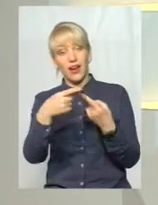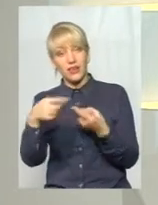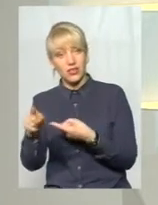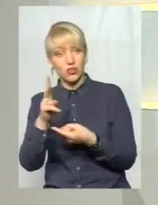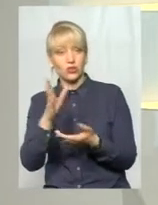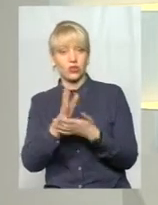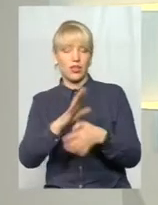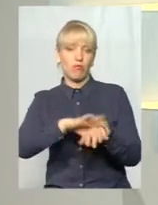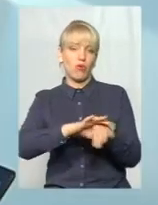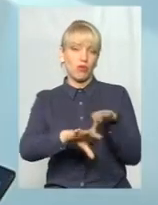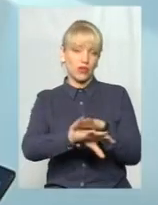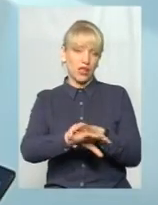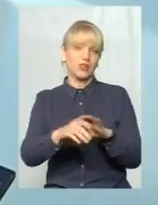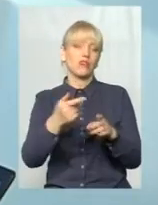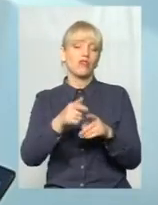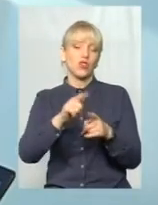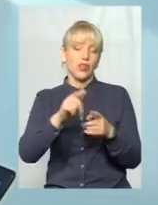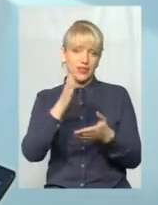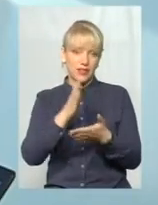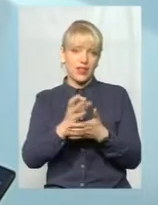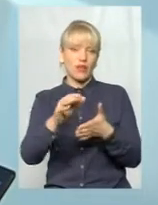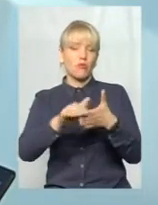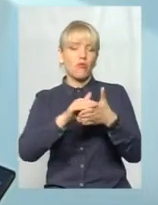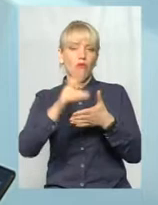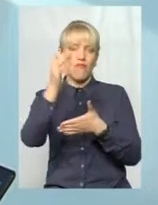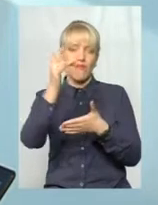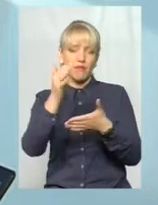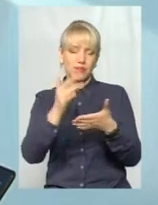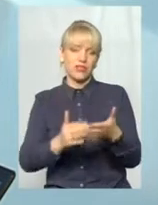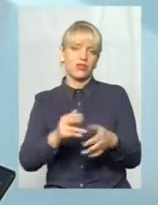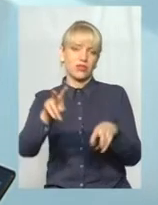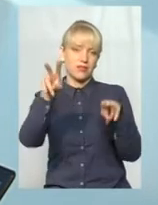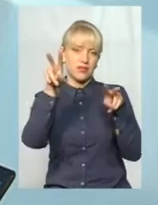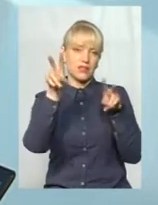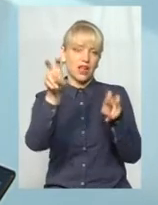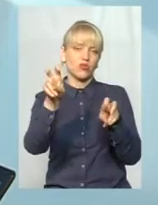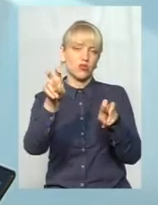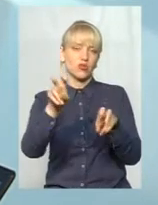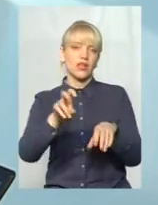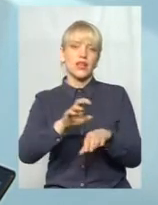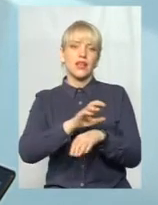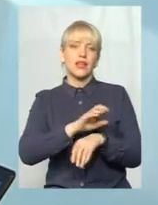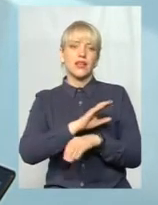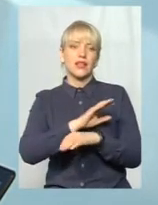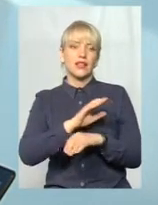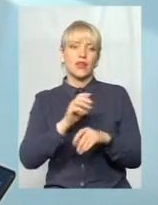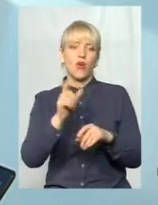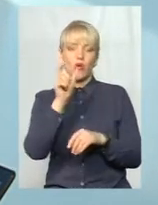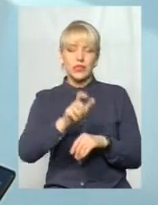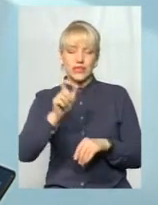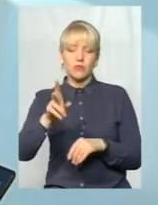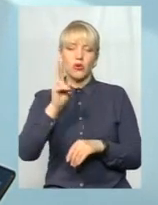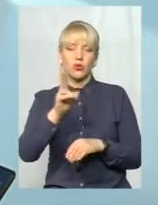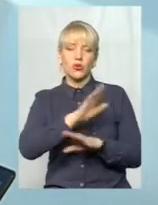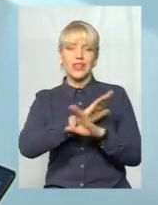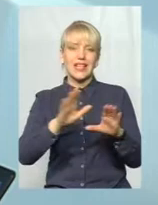статусі полонених, вони є також, але вони пофамільно знаходяться в статусі осіб, які незаконно утримуються. Навіть не в статусі військовополонених, а в статусі осіб, які